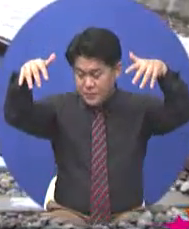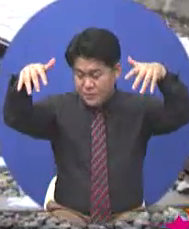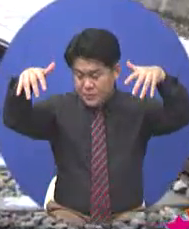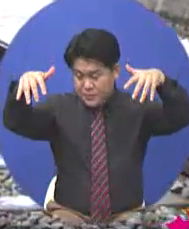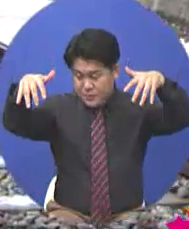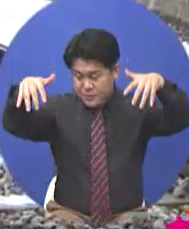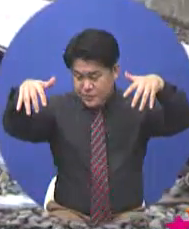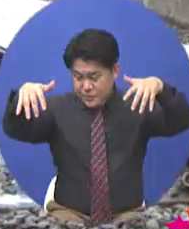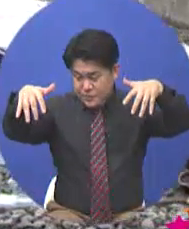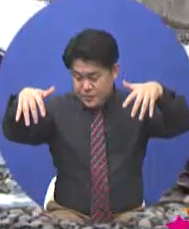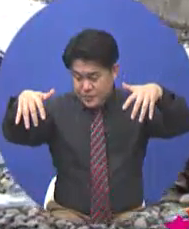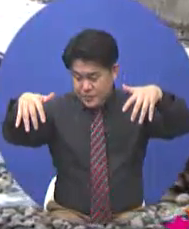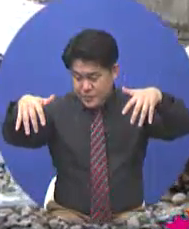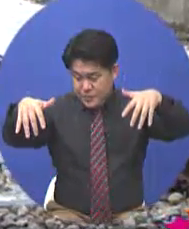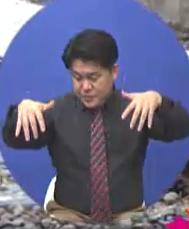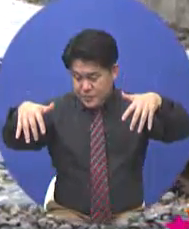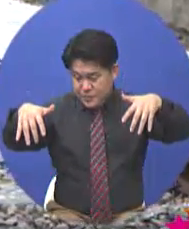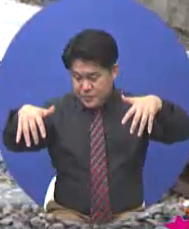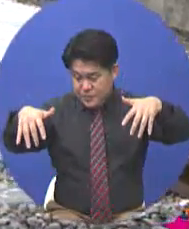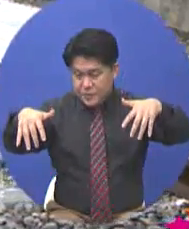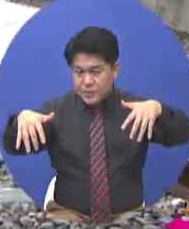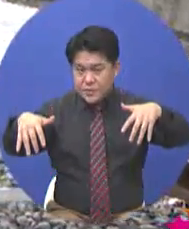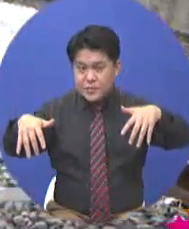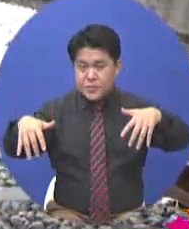같은 이 슬픔